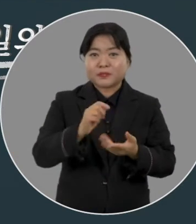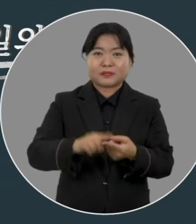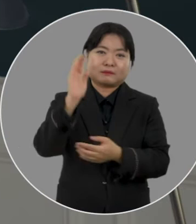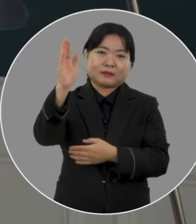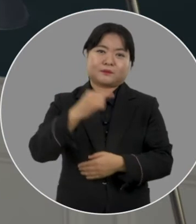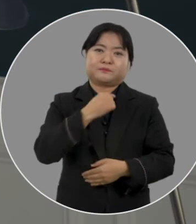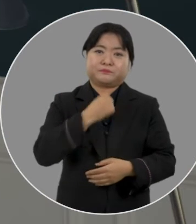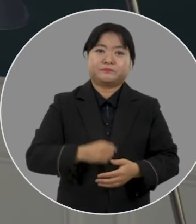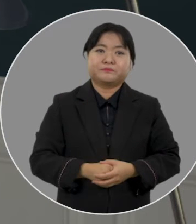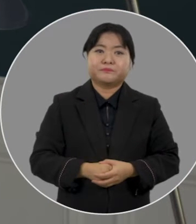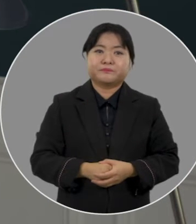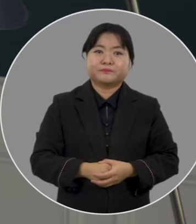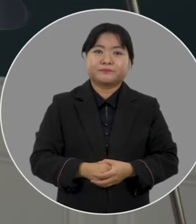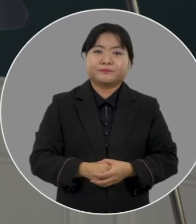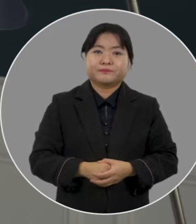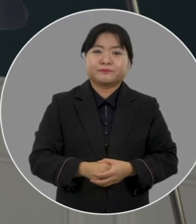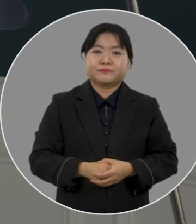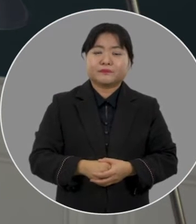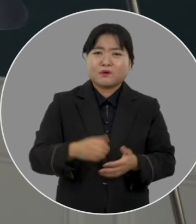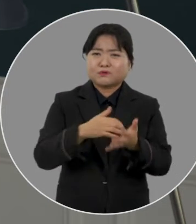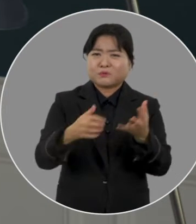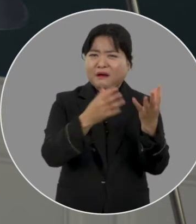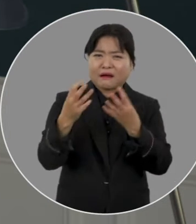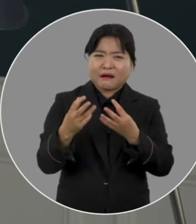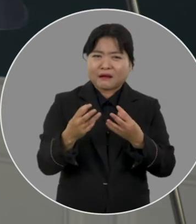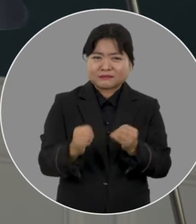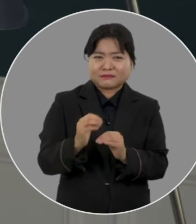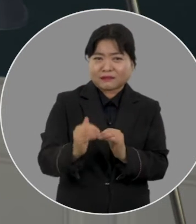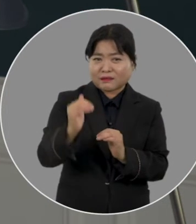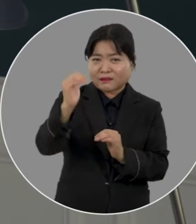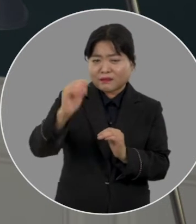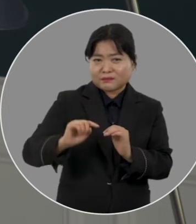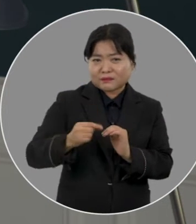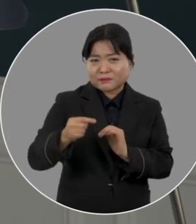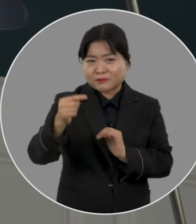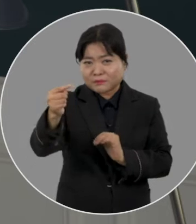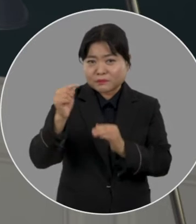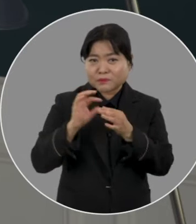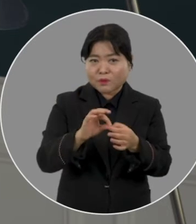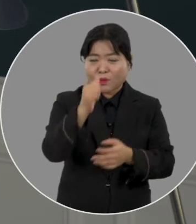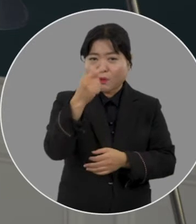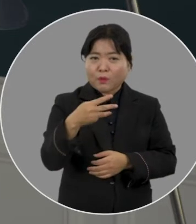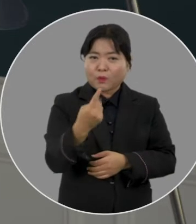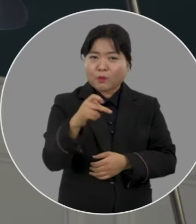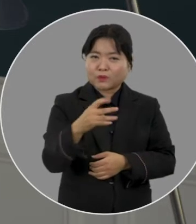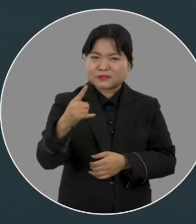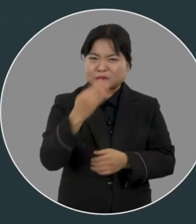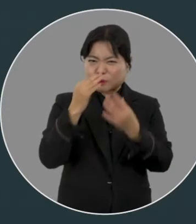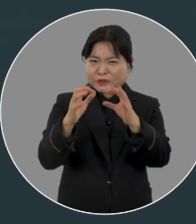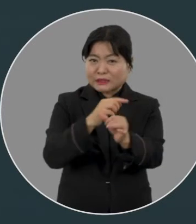합니다. 이제 이 수많은 단계를 거치면서 홀로코스트가 진행이